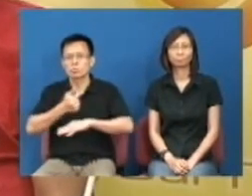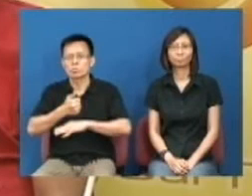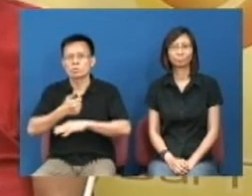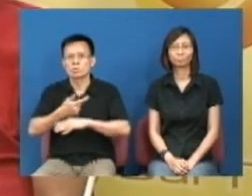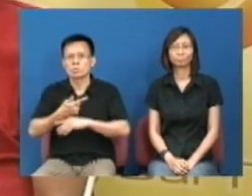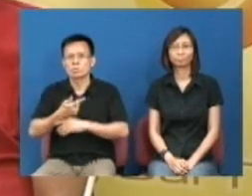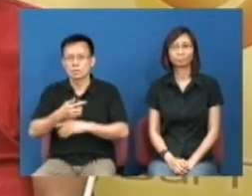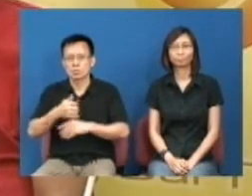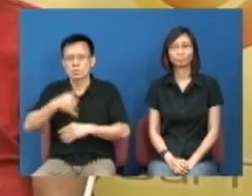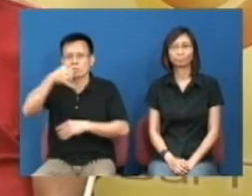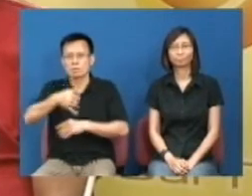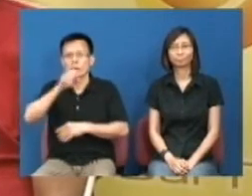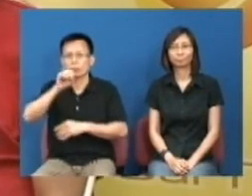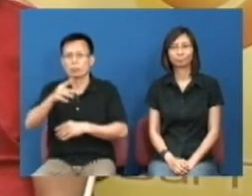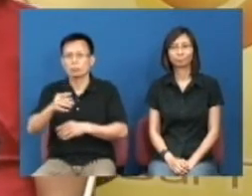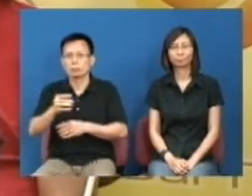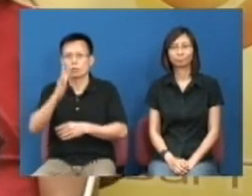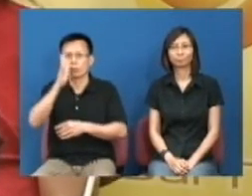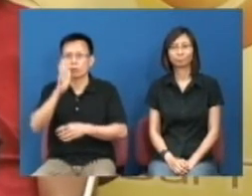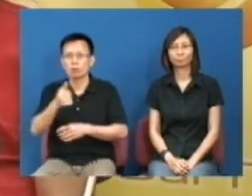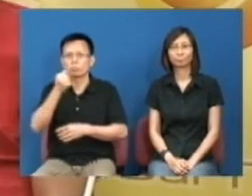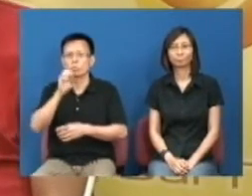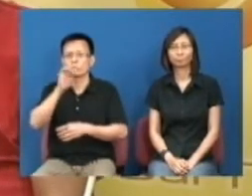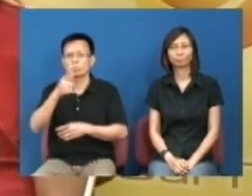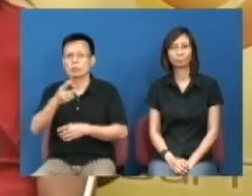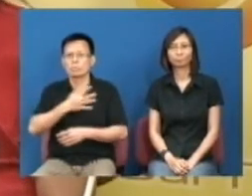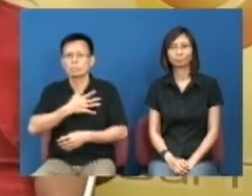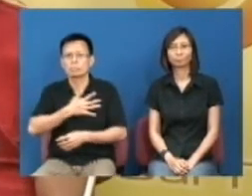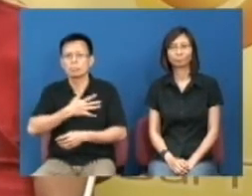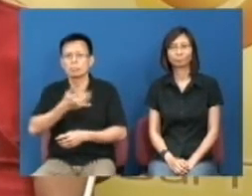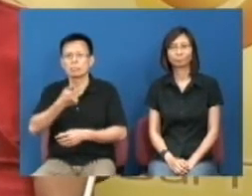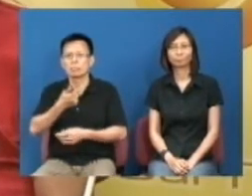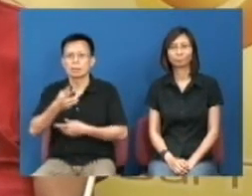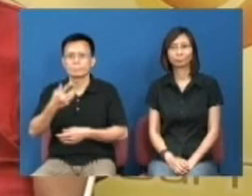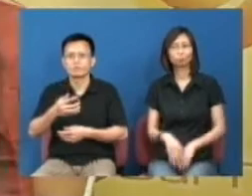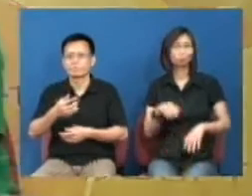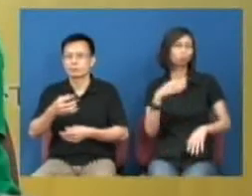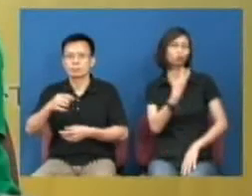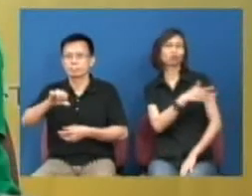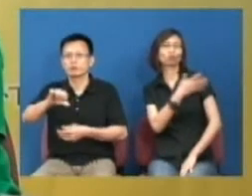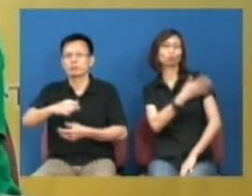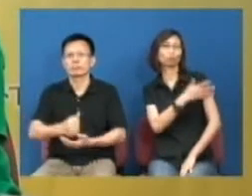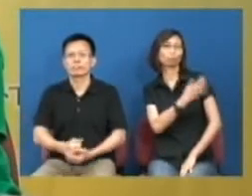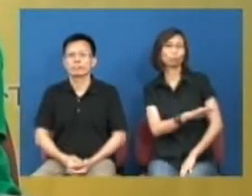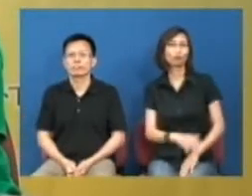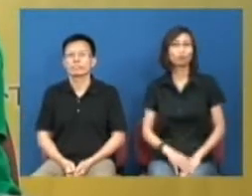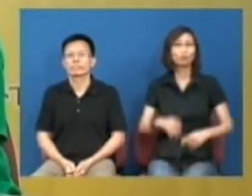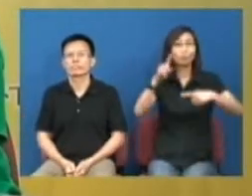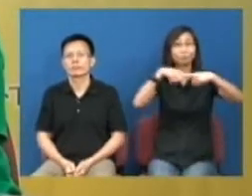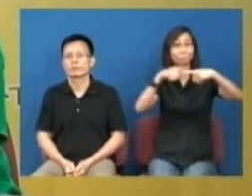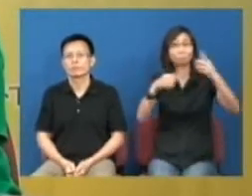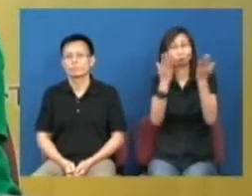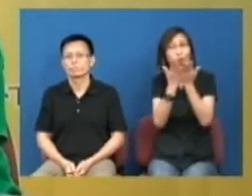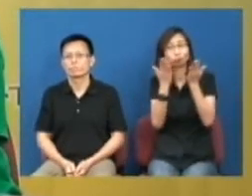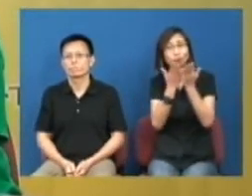出嚟講一個公道説話都唔夠膽，冇得講喎，真係。即係玩完 算啦，大學內大學校